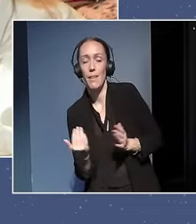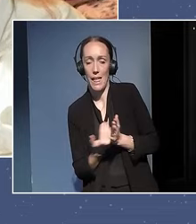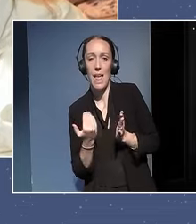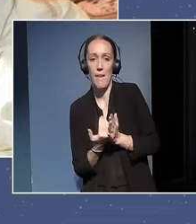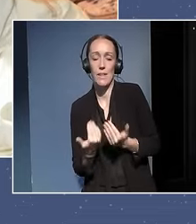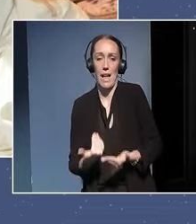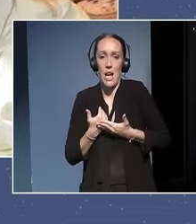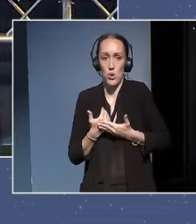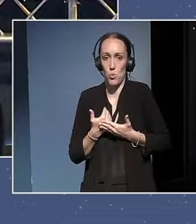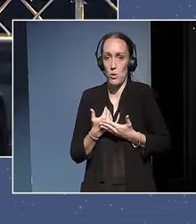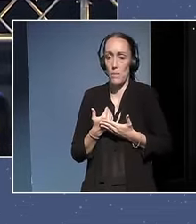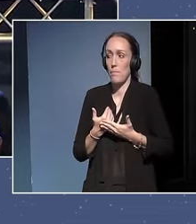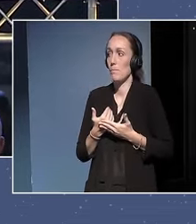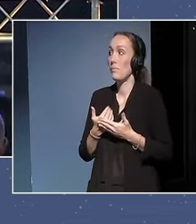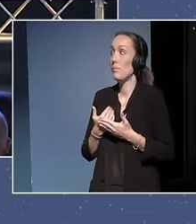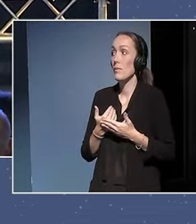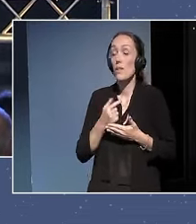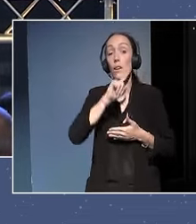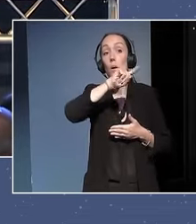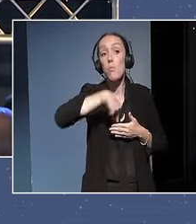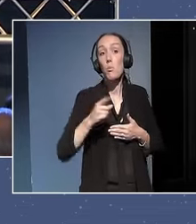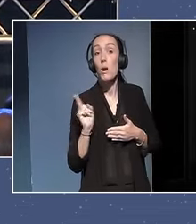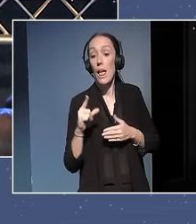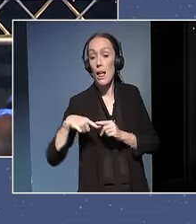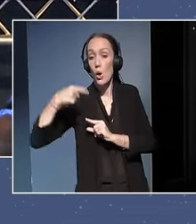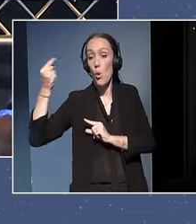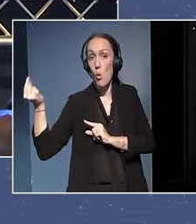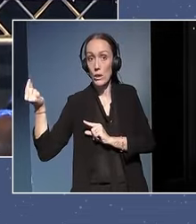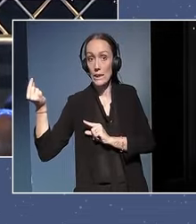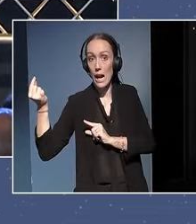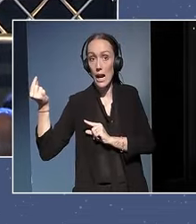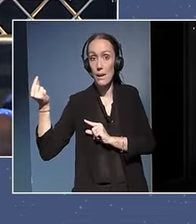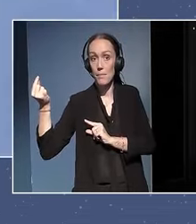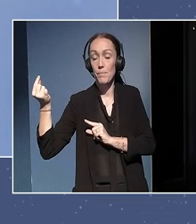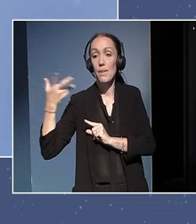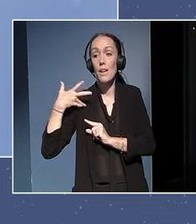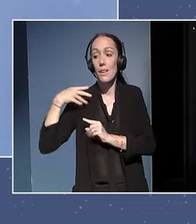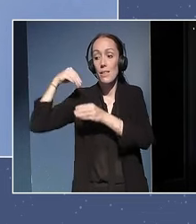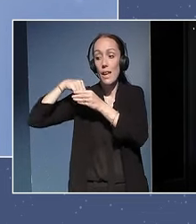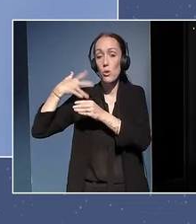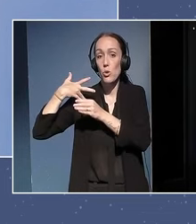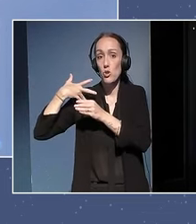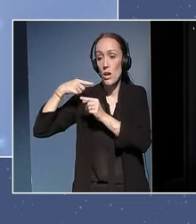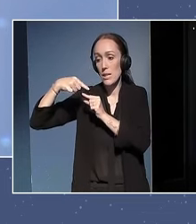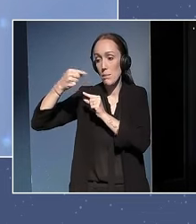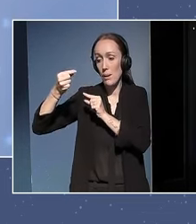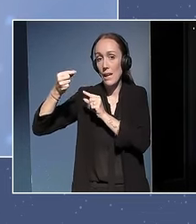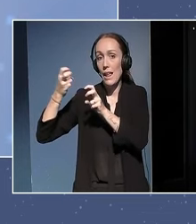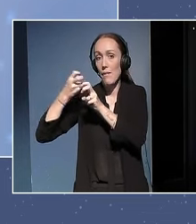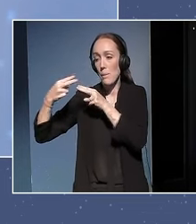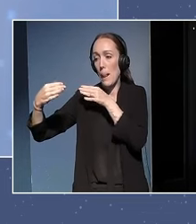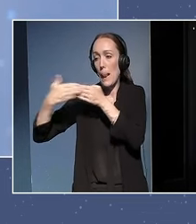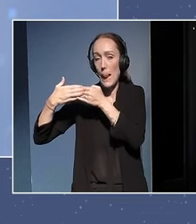anche nella coda le spine allungate sono saldate alla vertebra non c'è uno